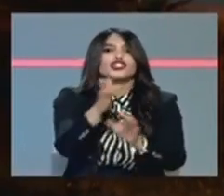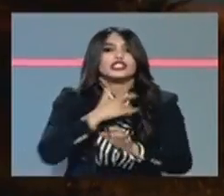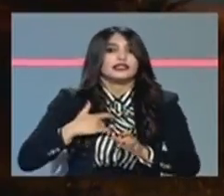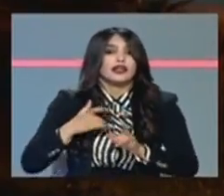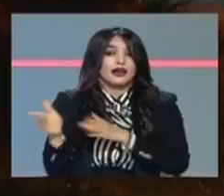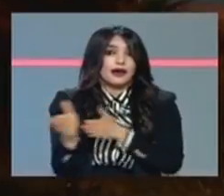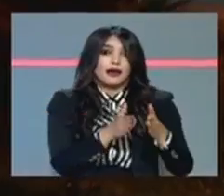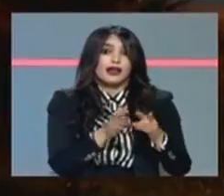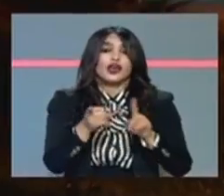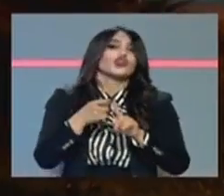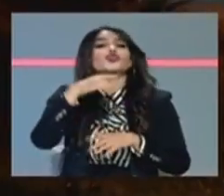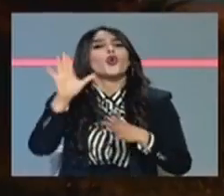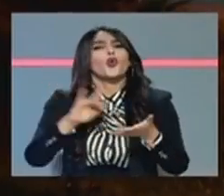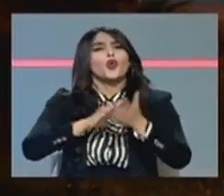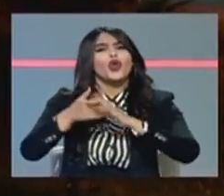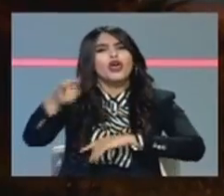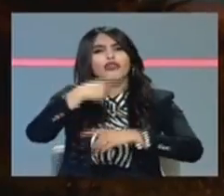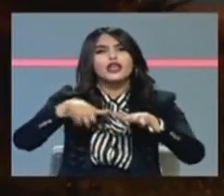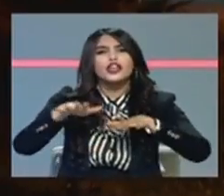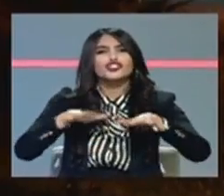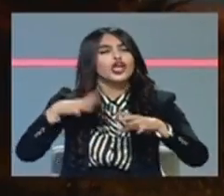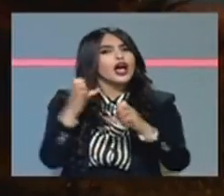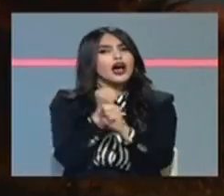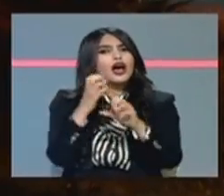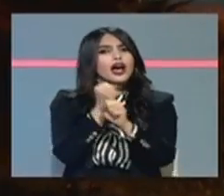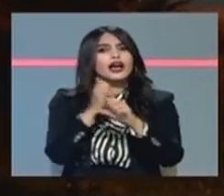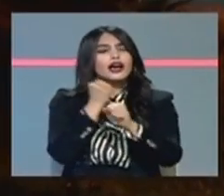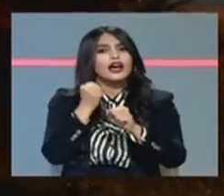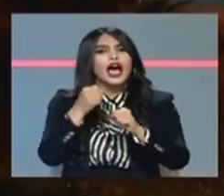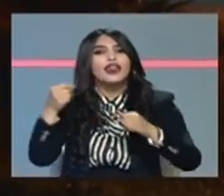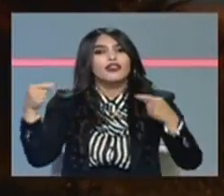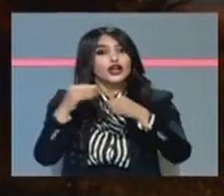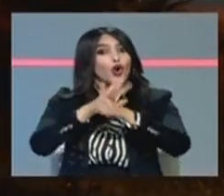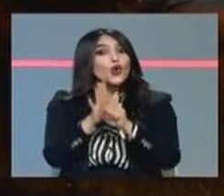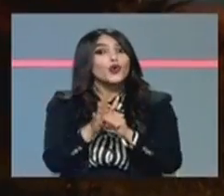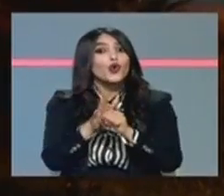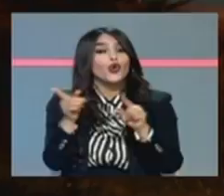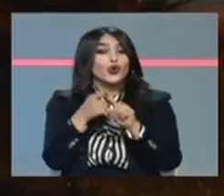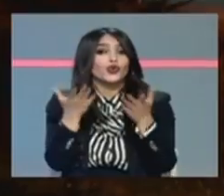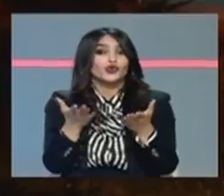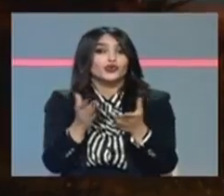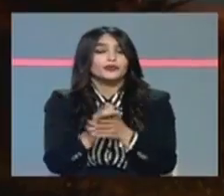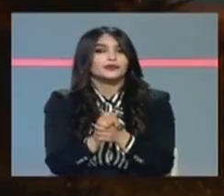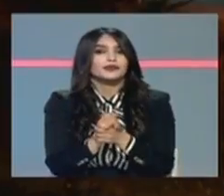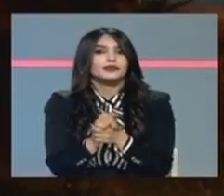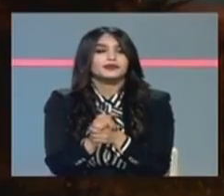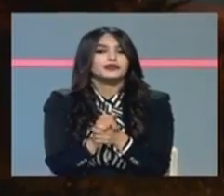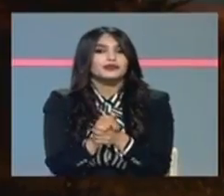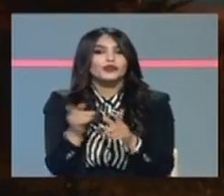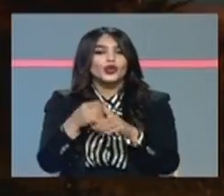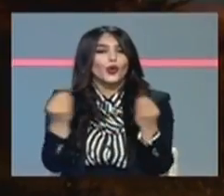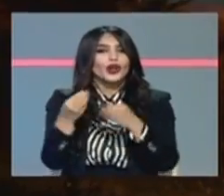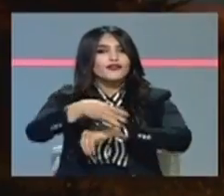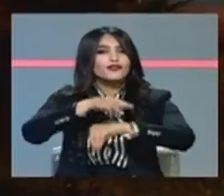كل هذه النجاحات ونسموها نجاحات وانتصارات على وباء الفيروس كورونا